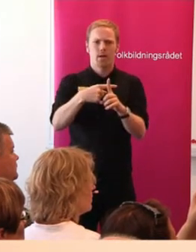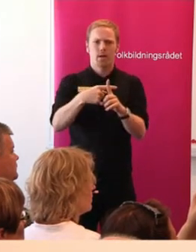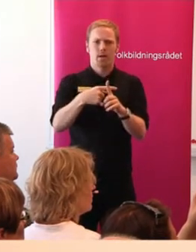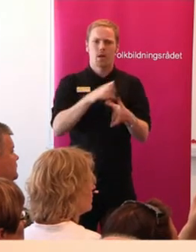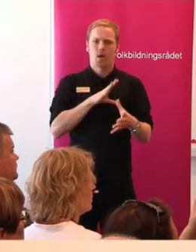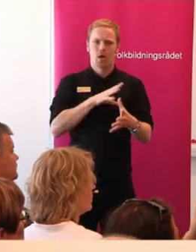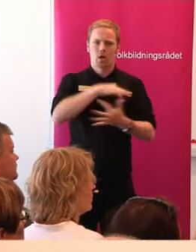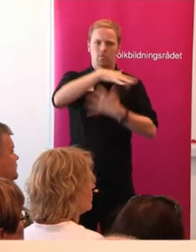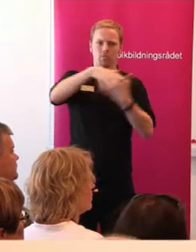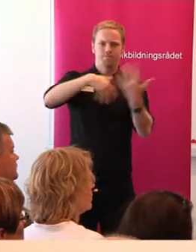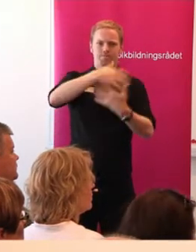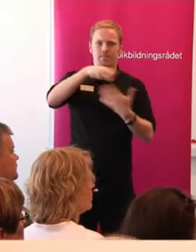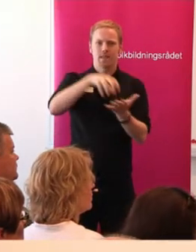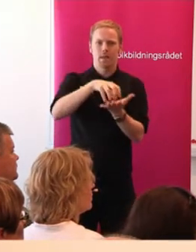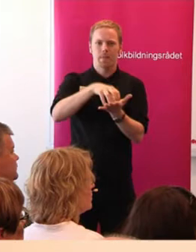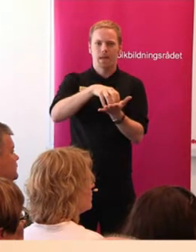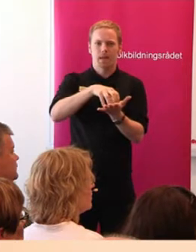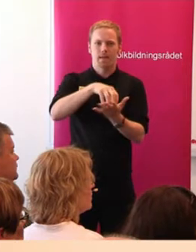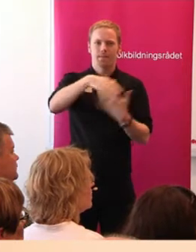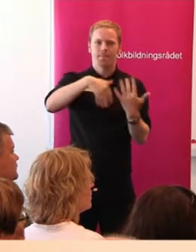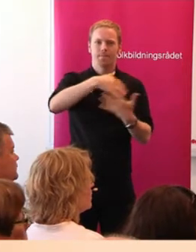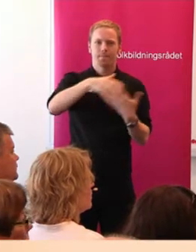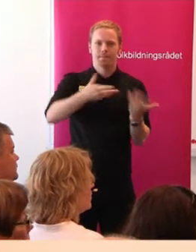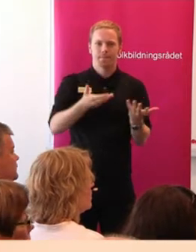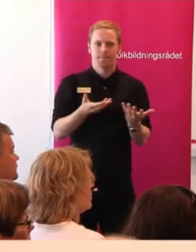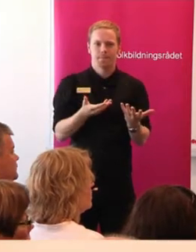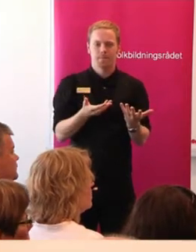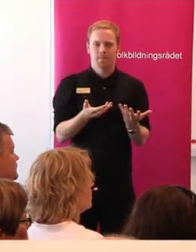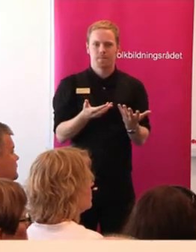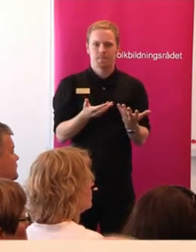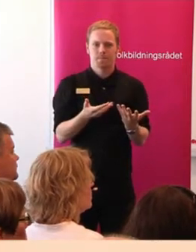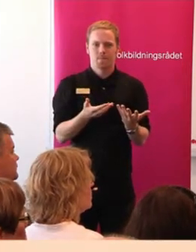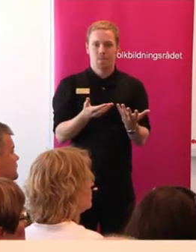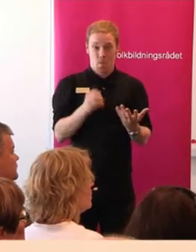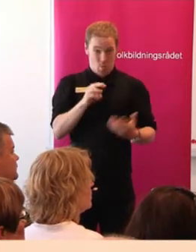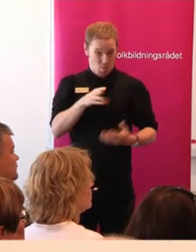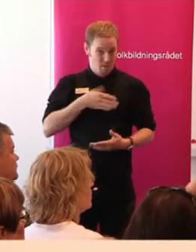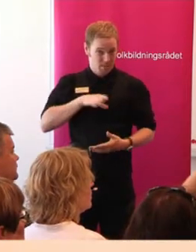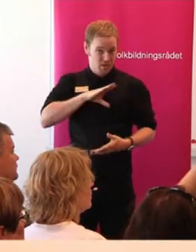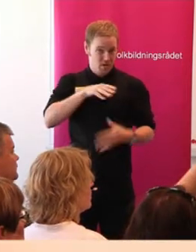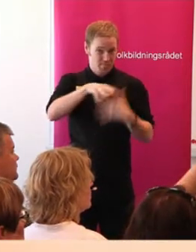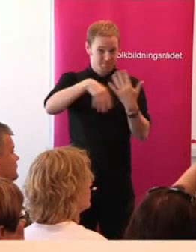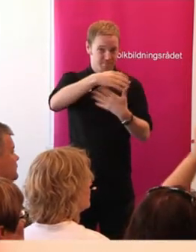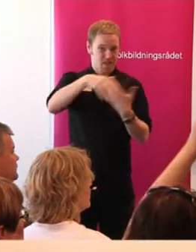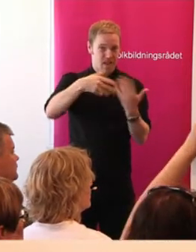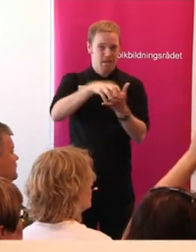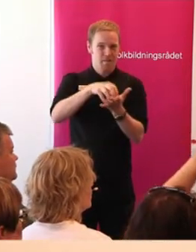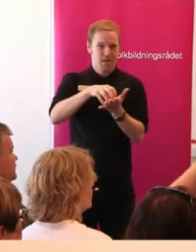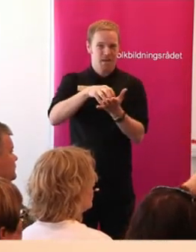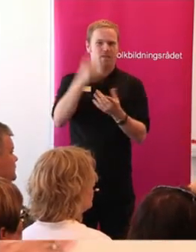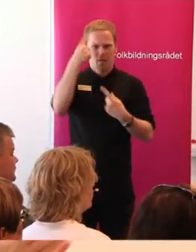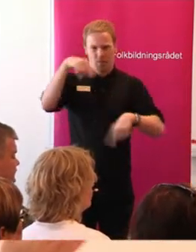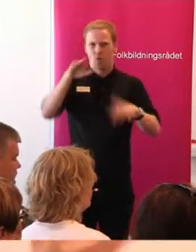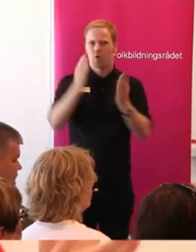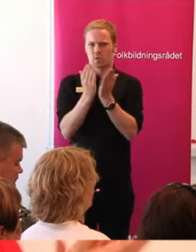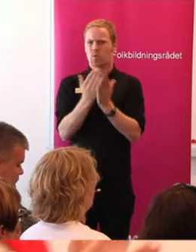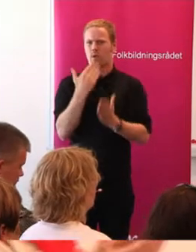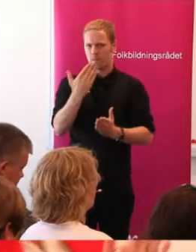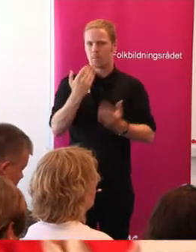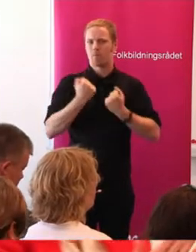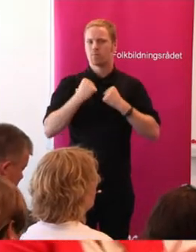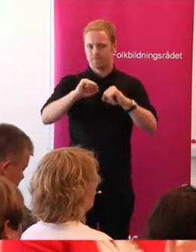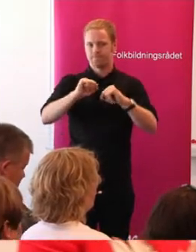ha ett brokigt samhälle? Om man vill ha det, då är folkhögskolan en god aktör. Tack så mycket, Anders. Jag har en